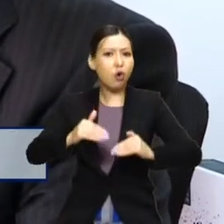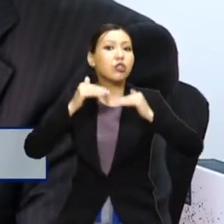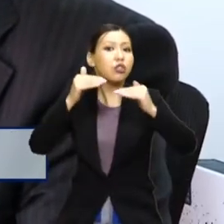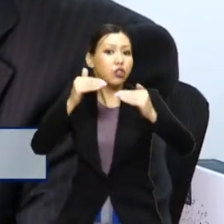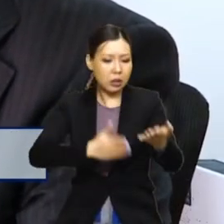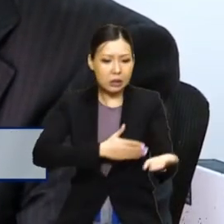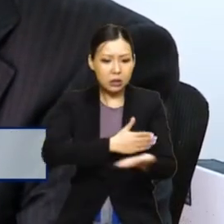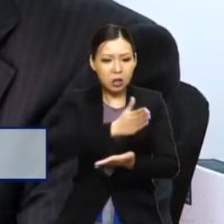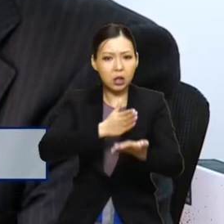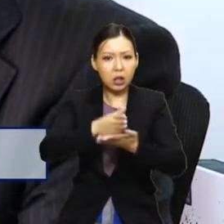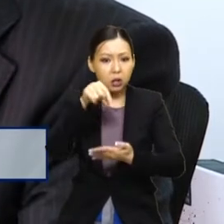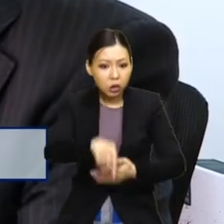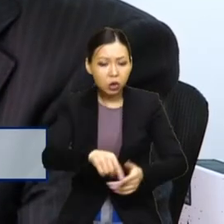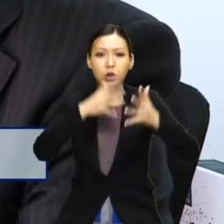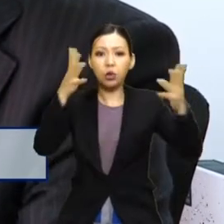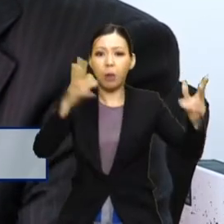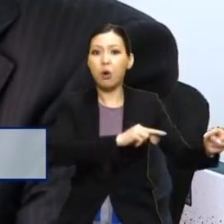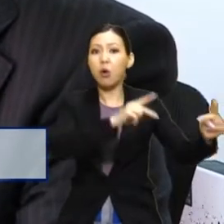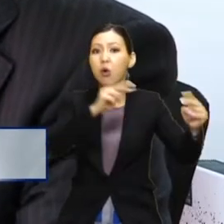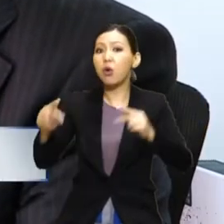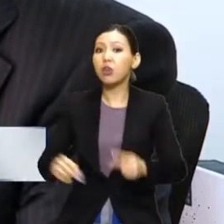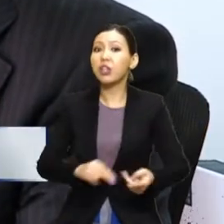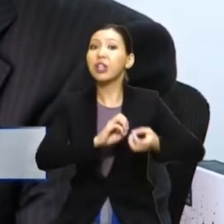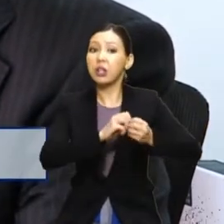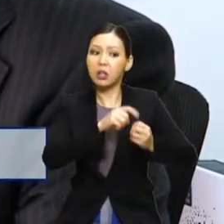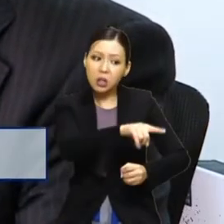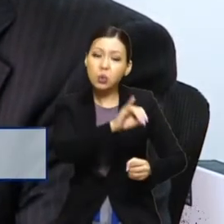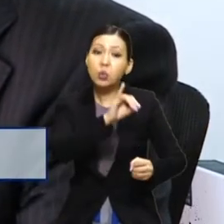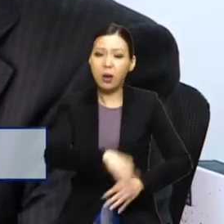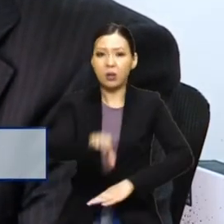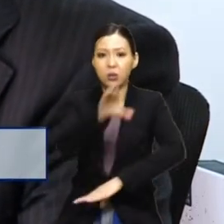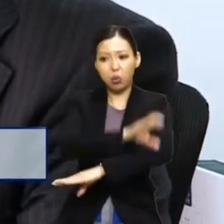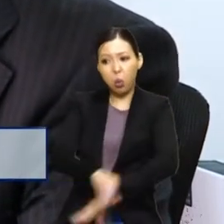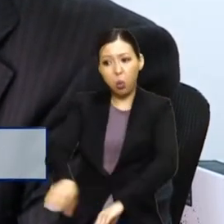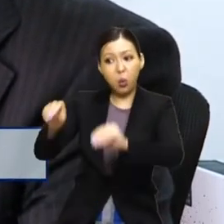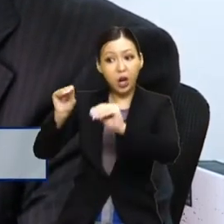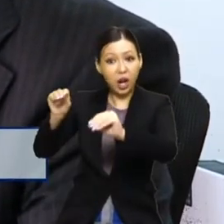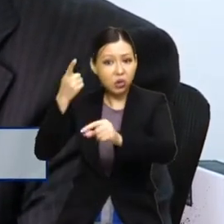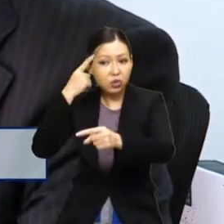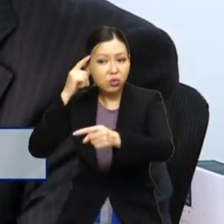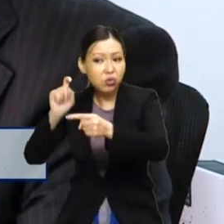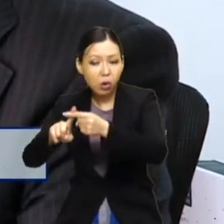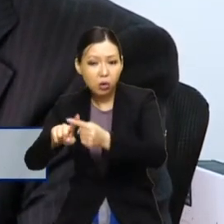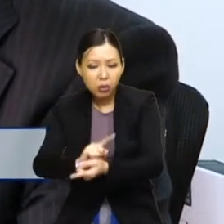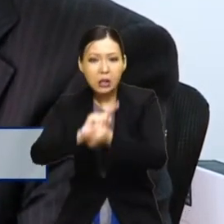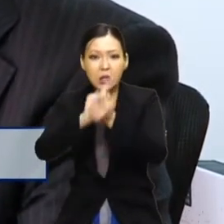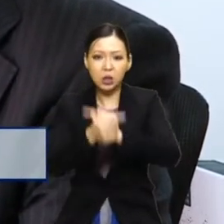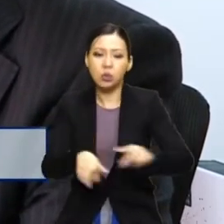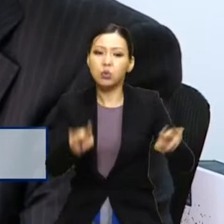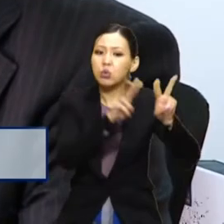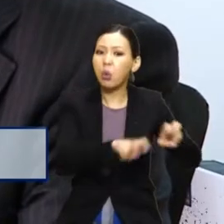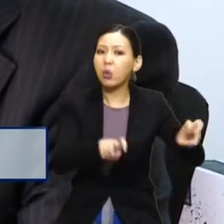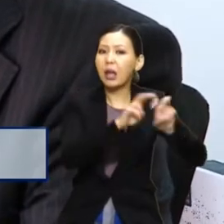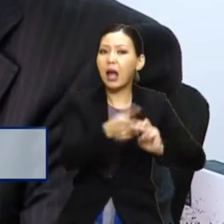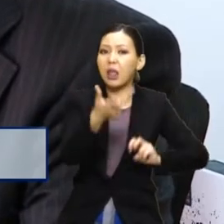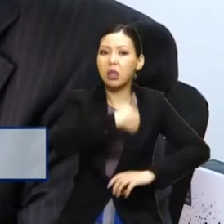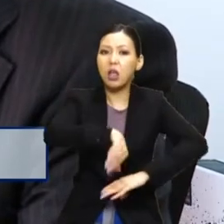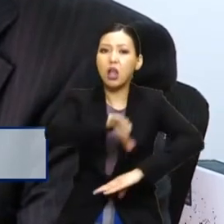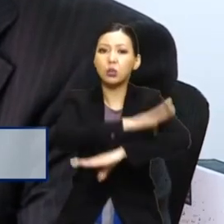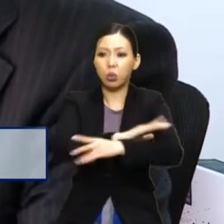томхон өөрчлөлтүүд хийж байгаа. За энэ нь юу нүг лэр сургалт зохисон хим маягаас судалгааны их сургууль болгож хөгж. Энэ